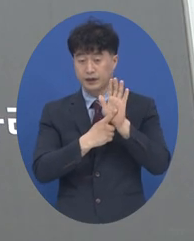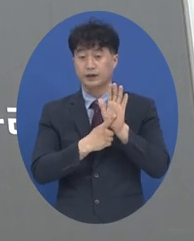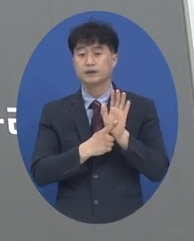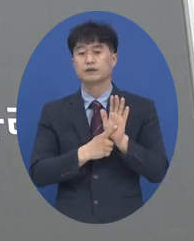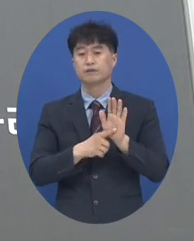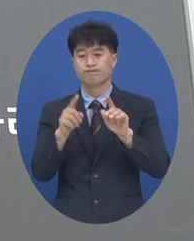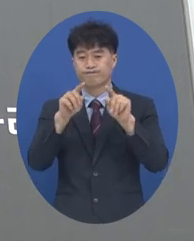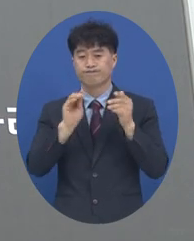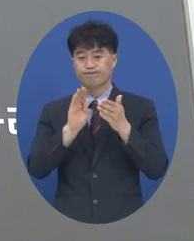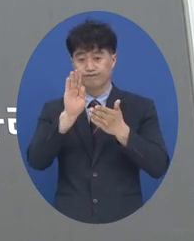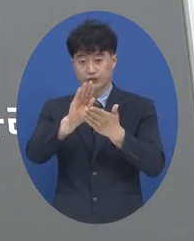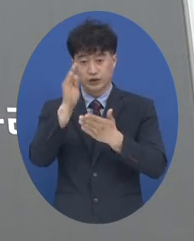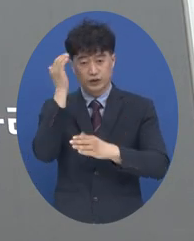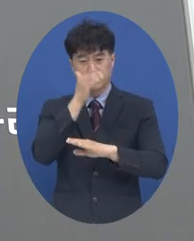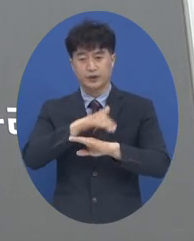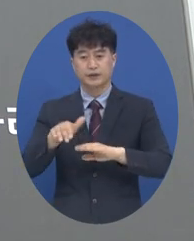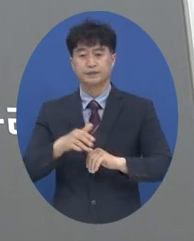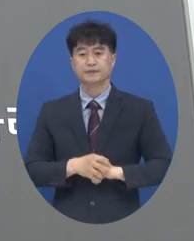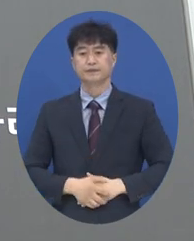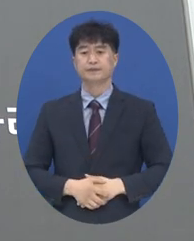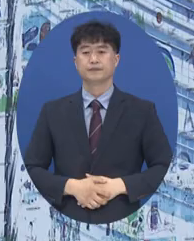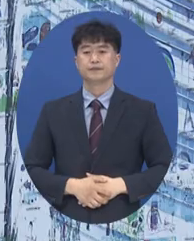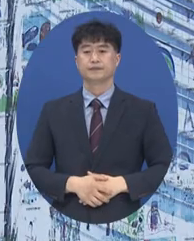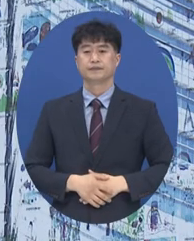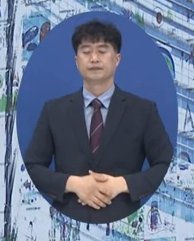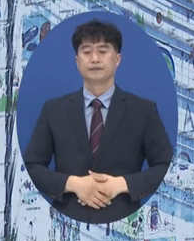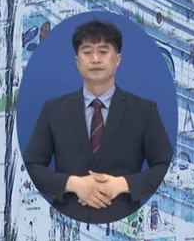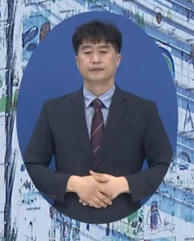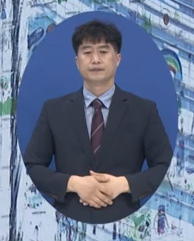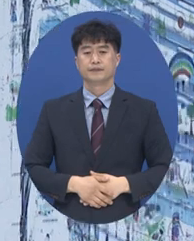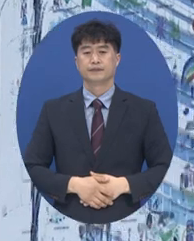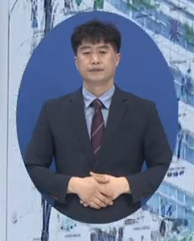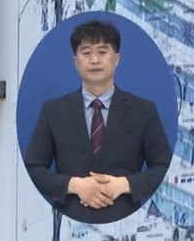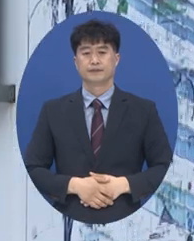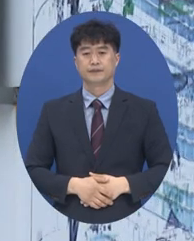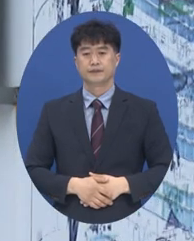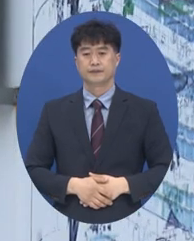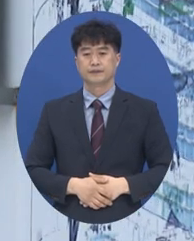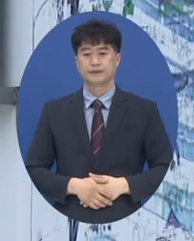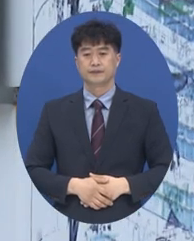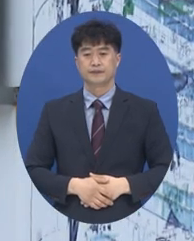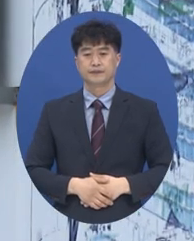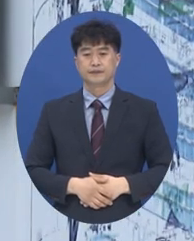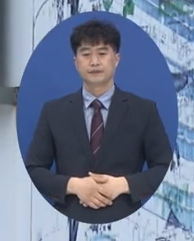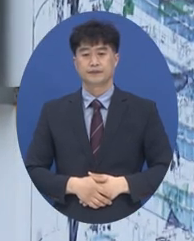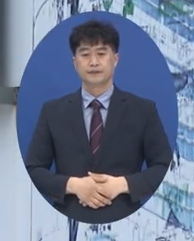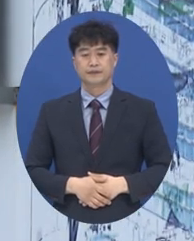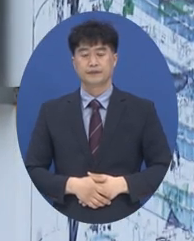안내판을 공사장 입구에 부착한다는 방침입니다. 경기지TV 구영슬입니다.